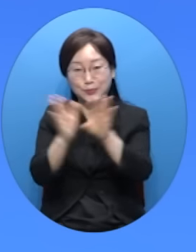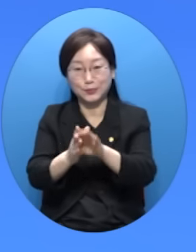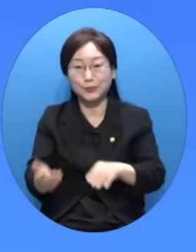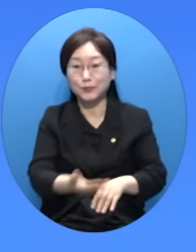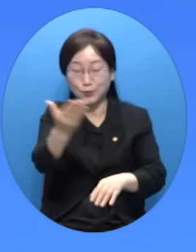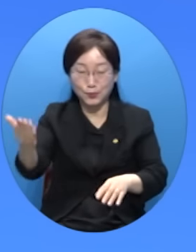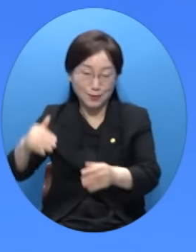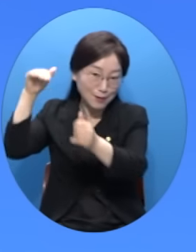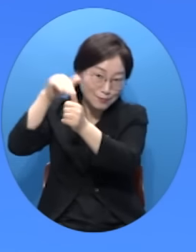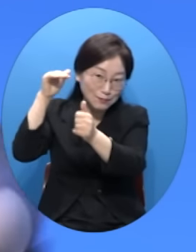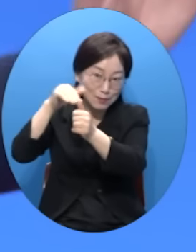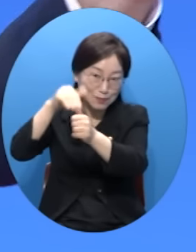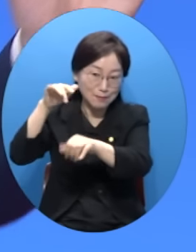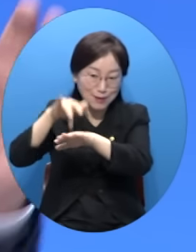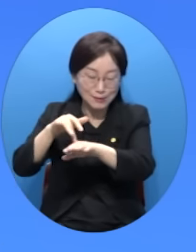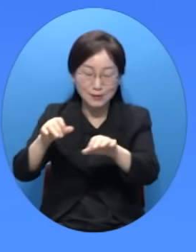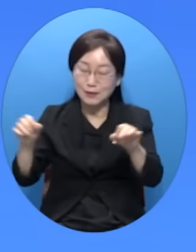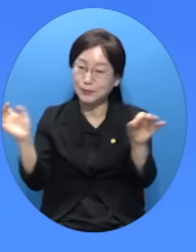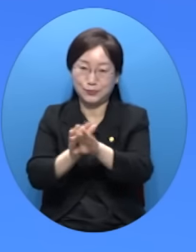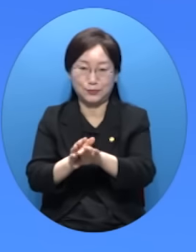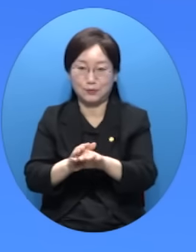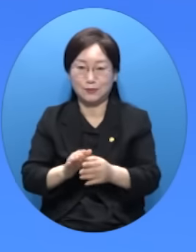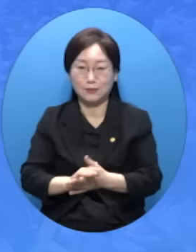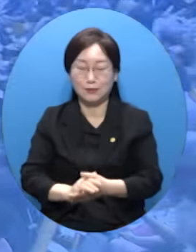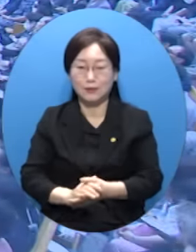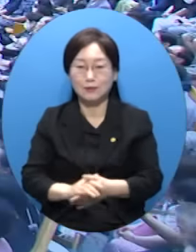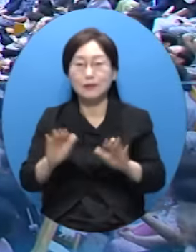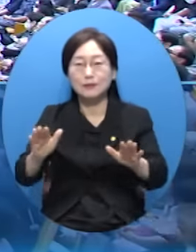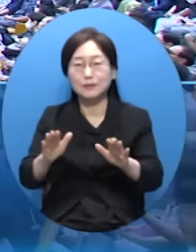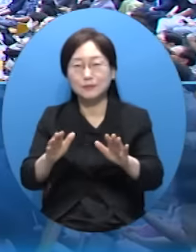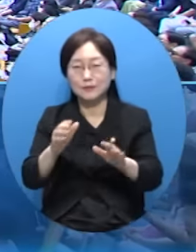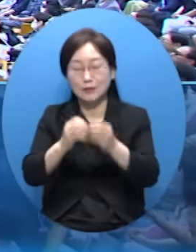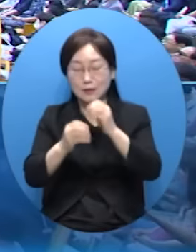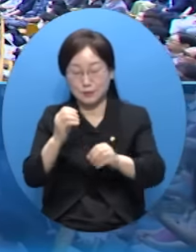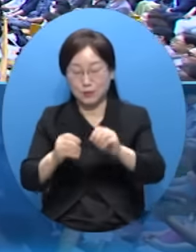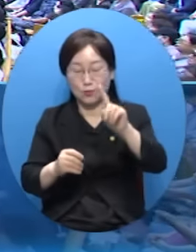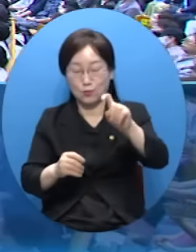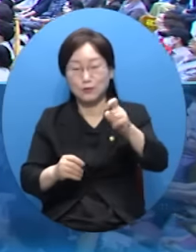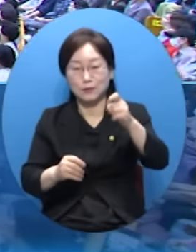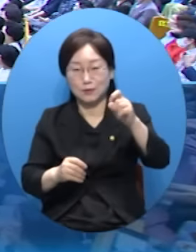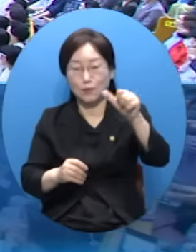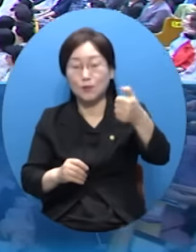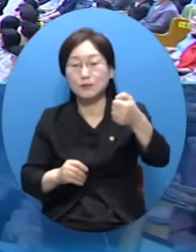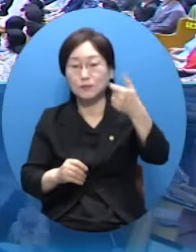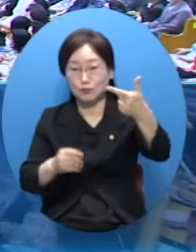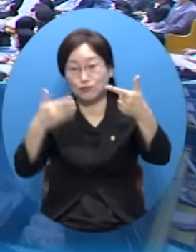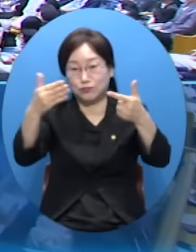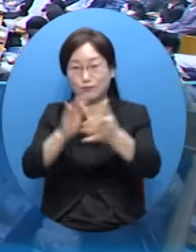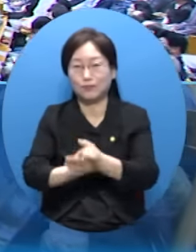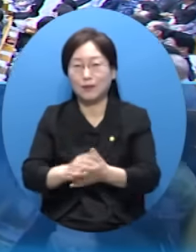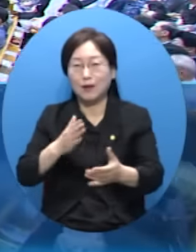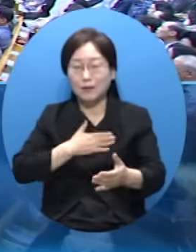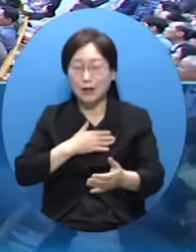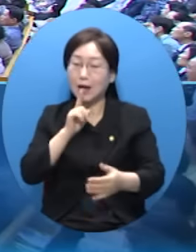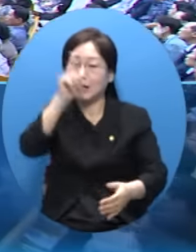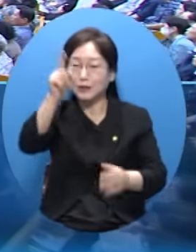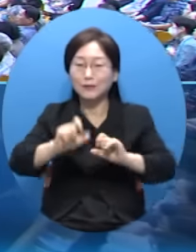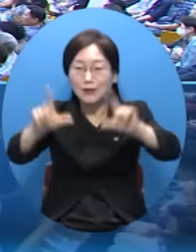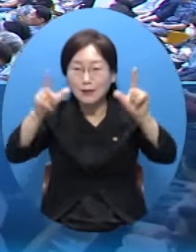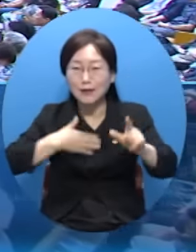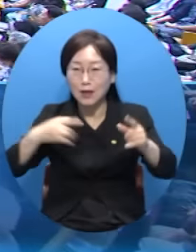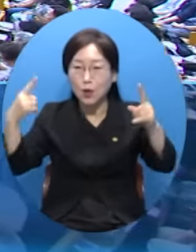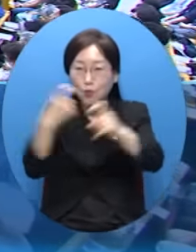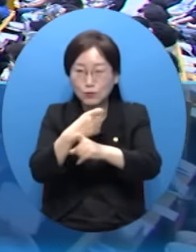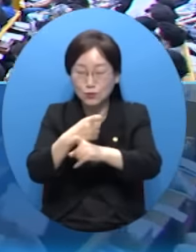여러분을 괴롭히는 모든 악인들이 물러가게 될 것입니다. 시편 56편 9절에 그는 이어서 이렇게 기도합니다. 내가 아래는 날에 내